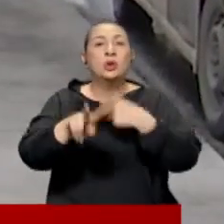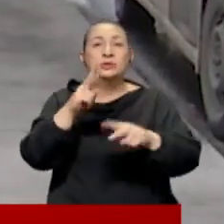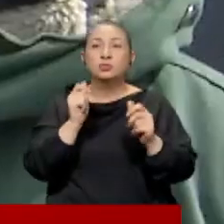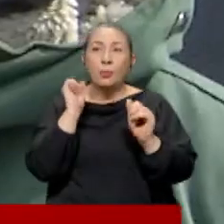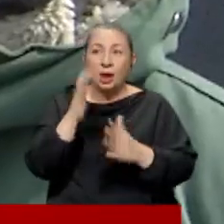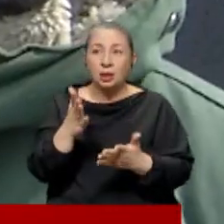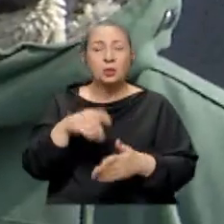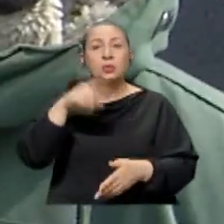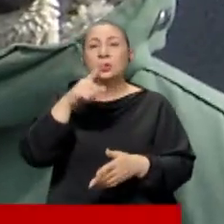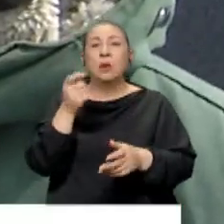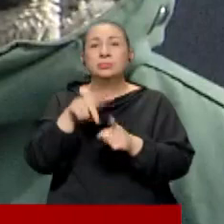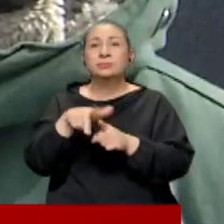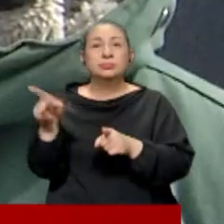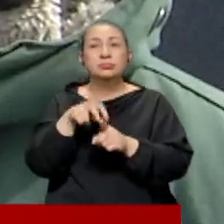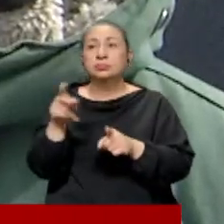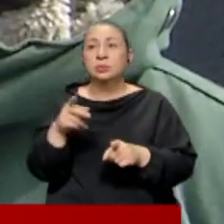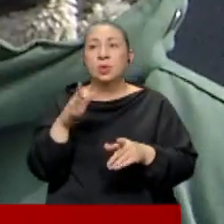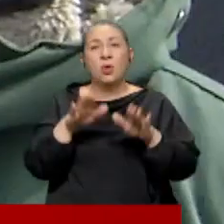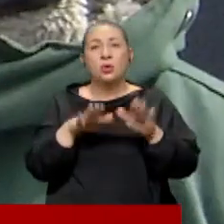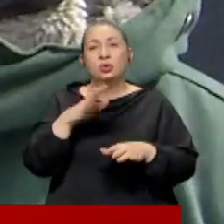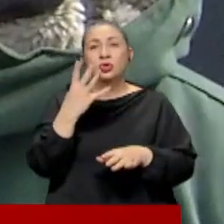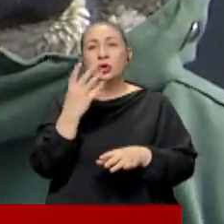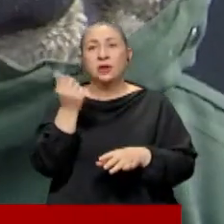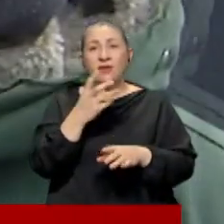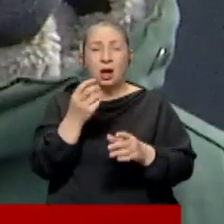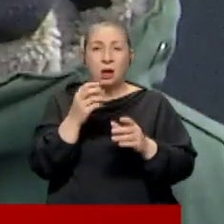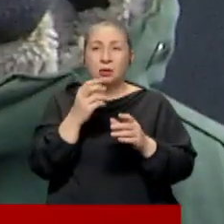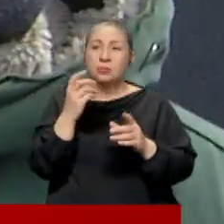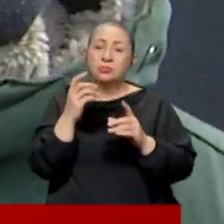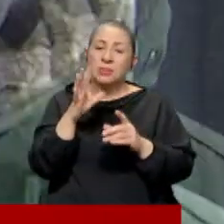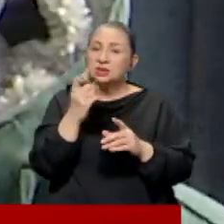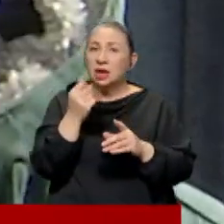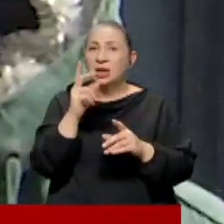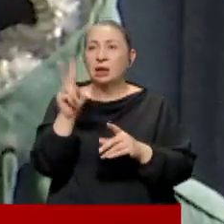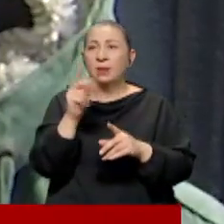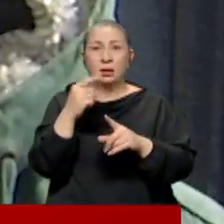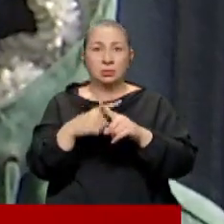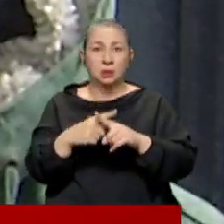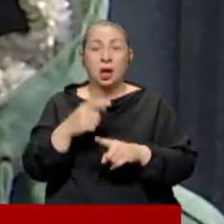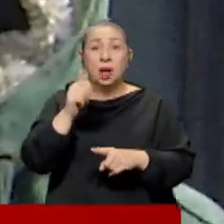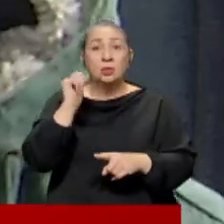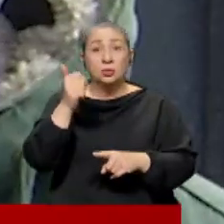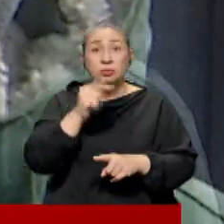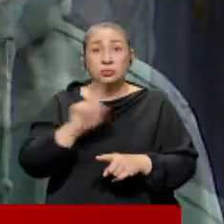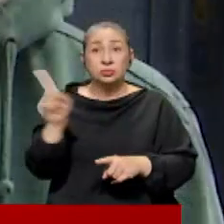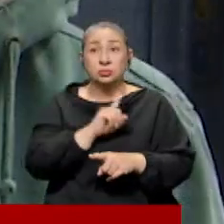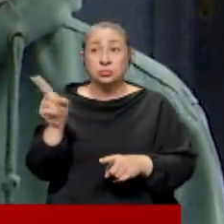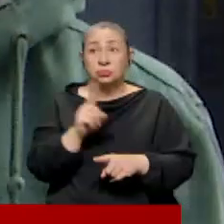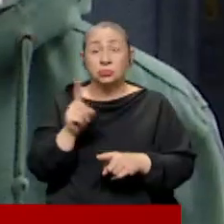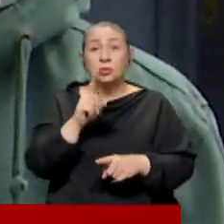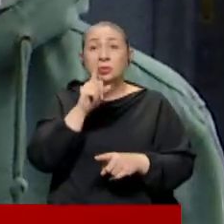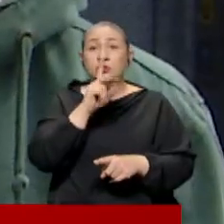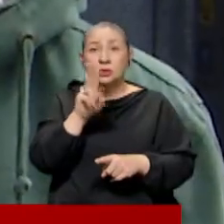çok yüksek. Günde kaç defa kullanıyorsunuz? Ya ortalama 4 defa kullanıyorum. 5 liradan 20 lira. Ya işte 6 gün boyunca gidip geliyorum. 20